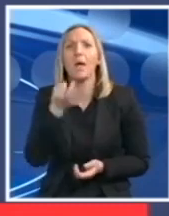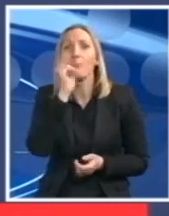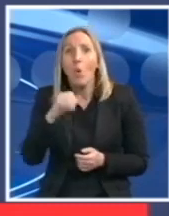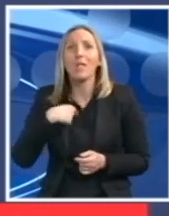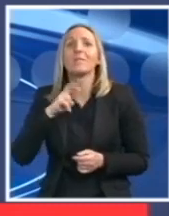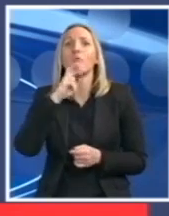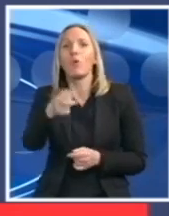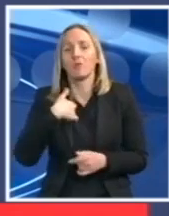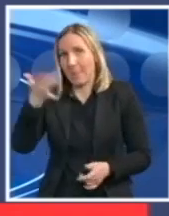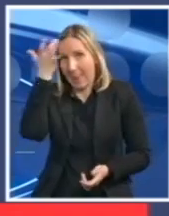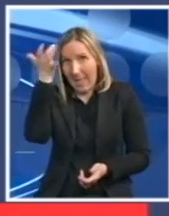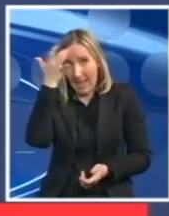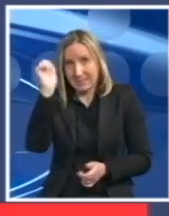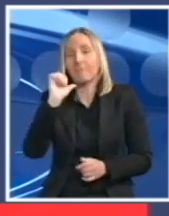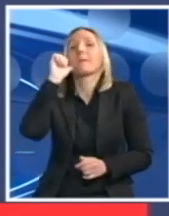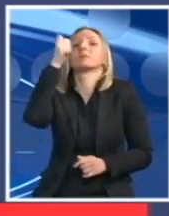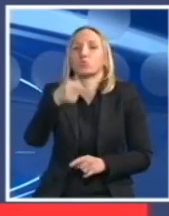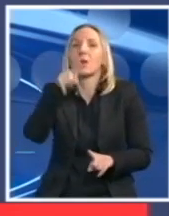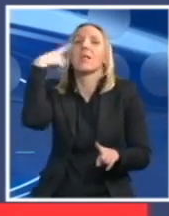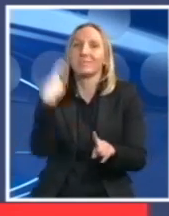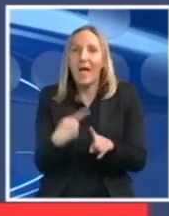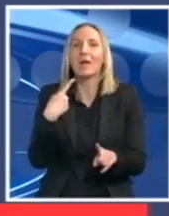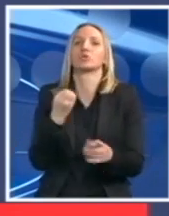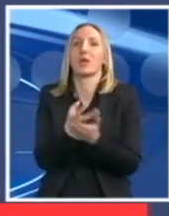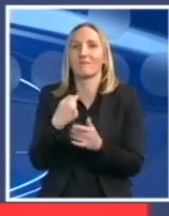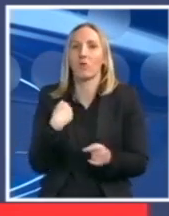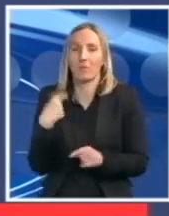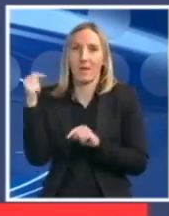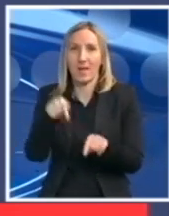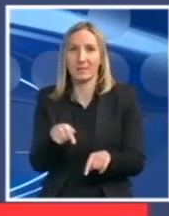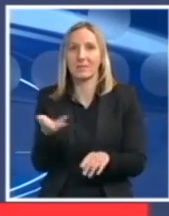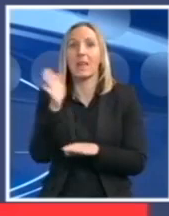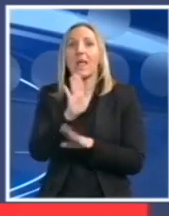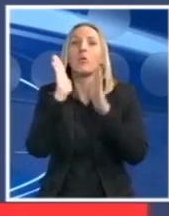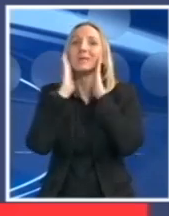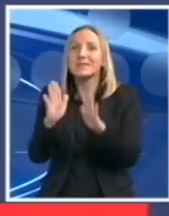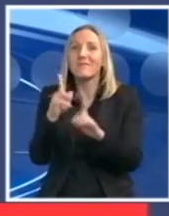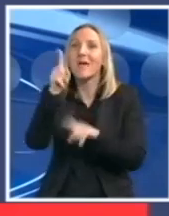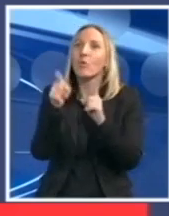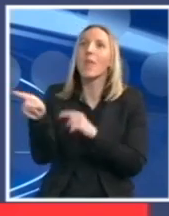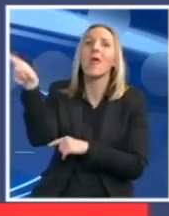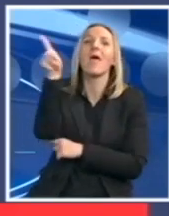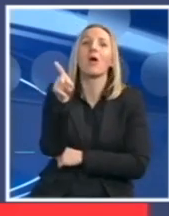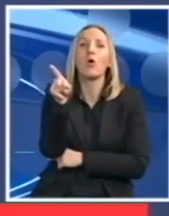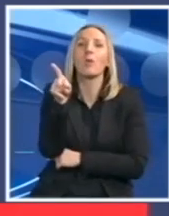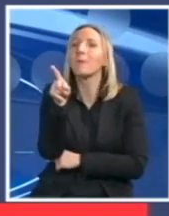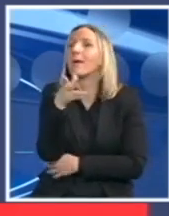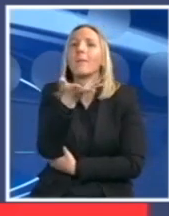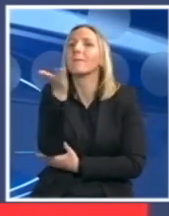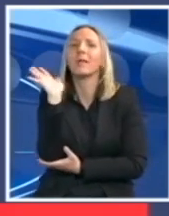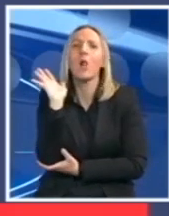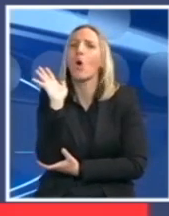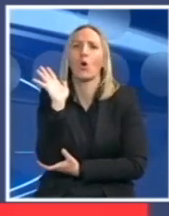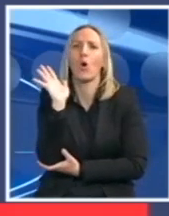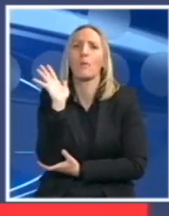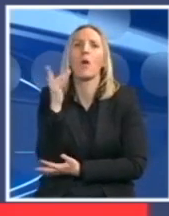da vam sutra dođemo sa tačnom informacijom, nego da se veruje nekome, bilo kome, kako god